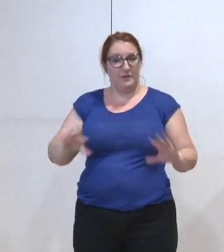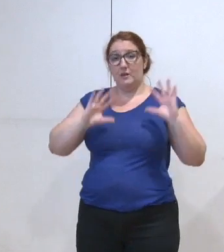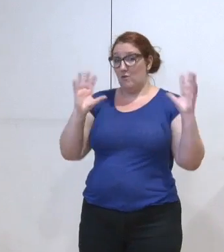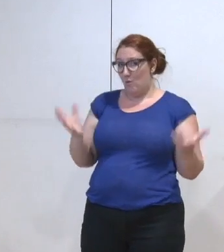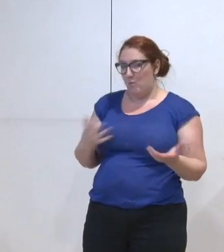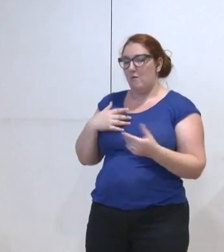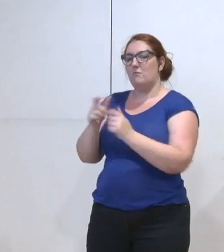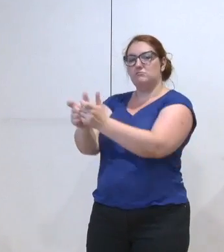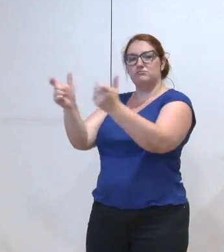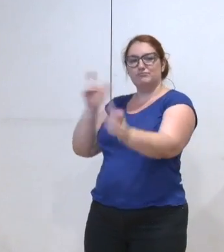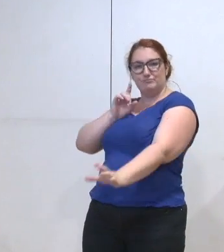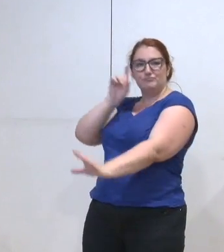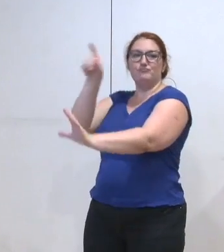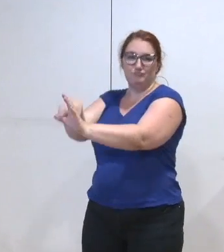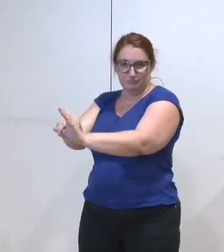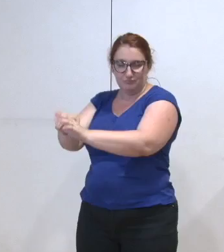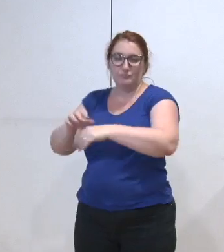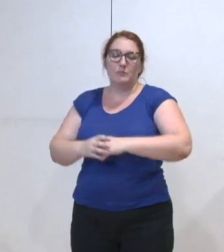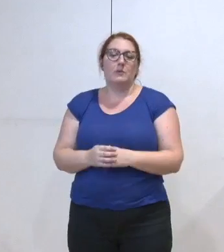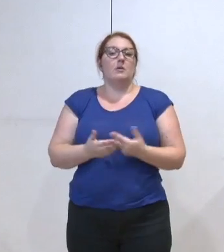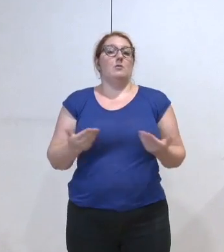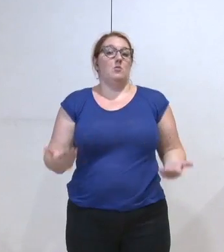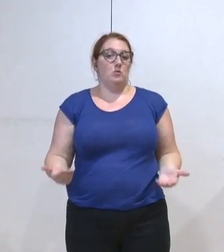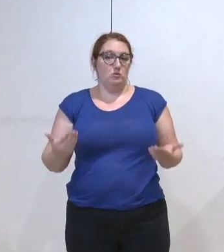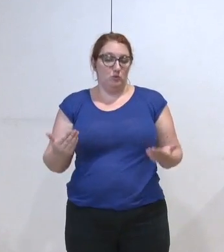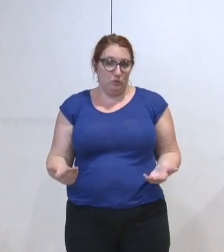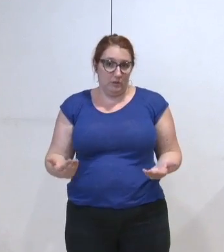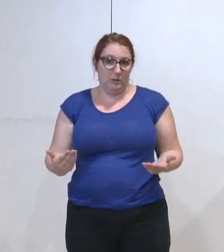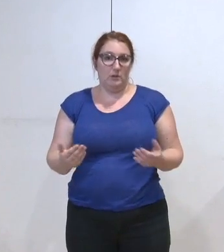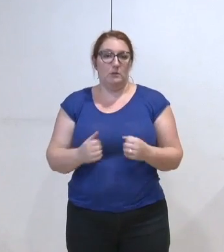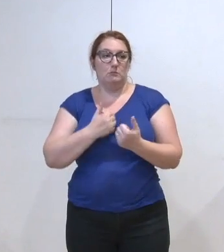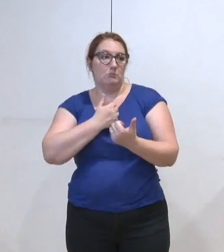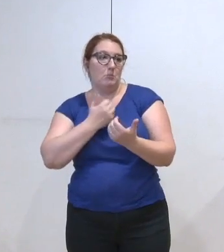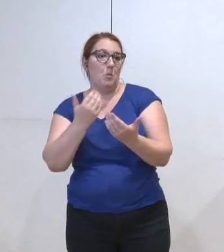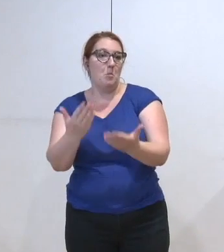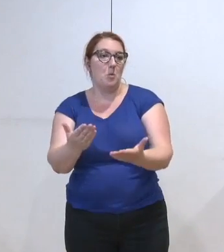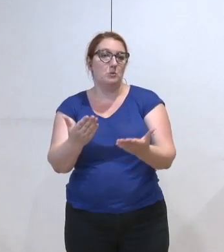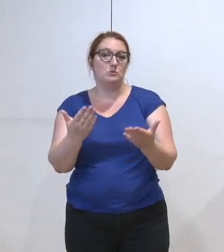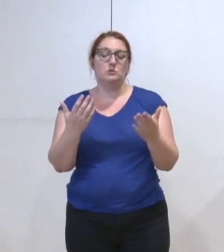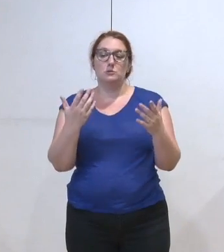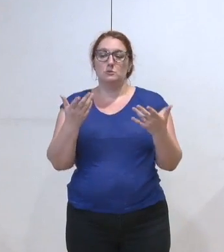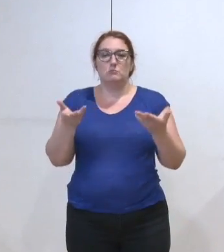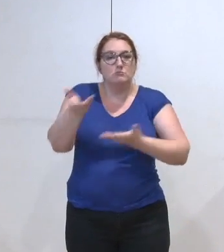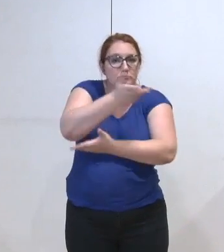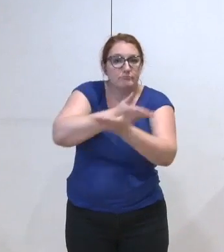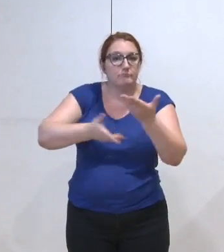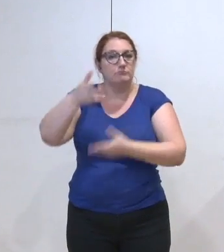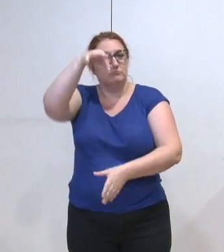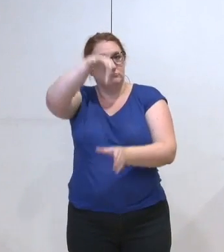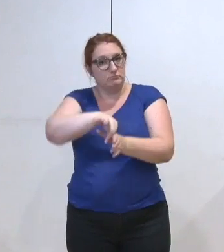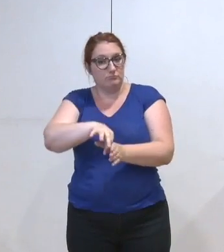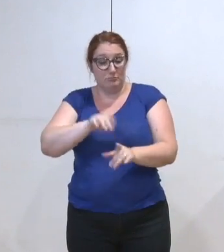locale osé aujourd'hui nous allons nous je vous propose de délibérer sur la première